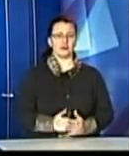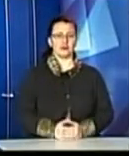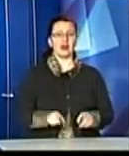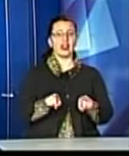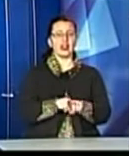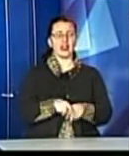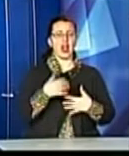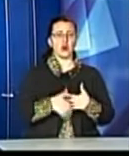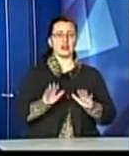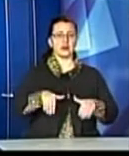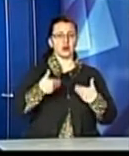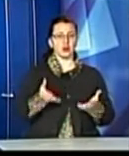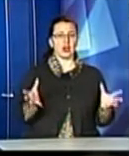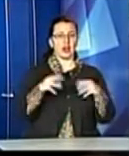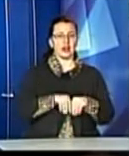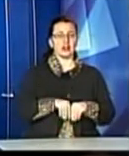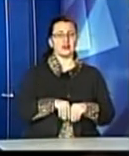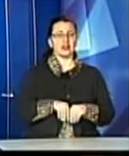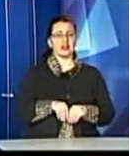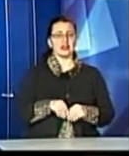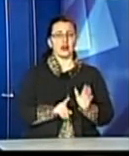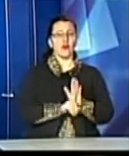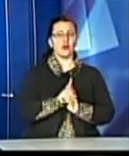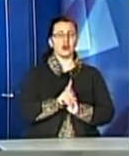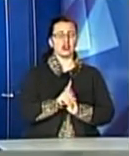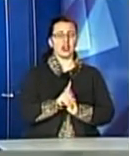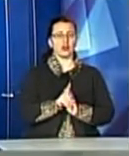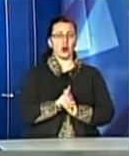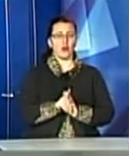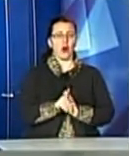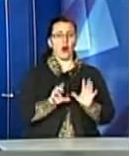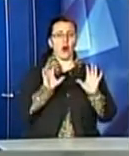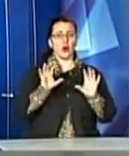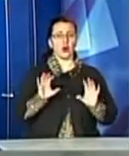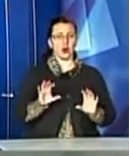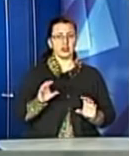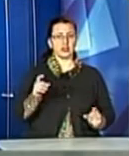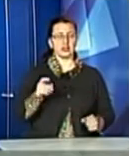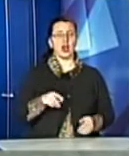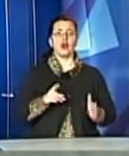Також серед пропозицій разом із набуттям чинності ліберального податкового кодексу оголосити нульове